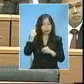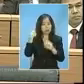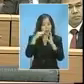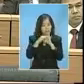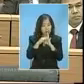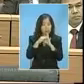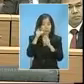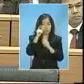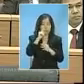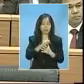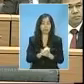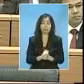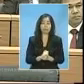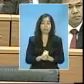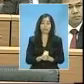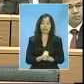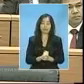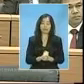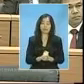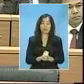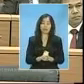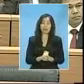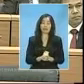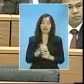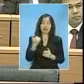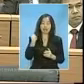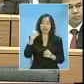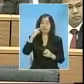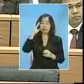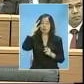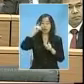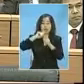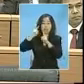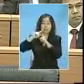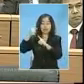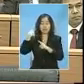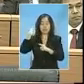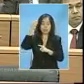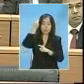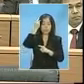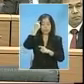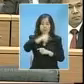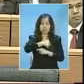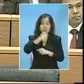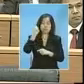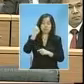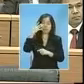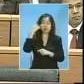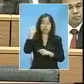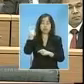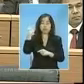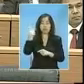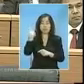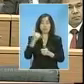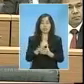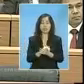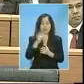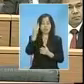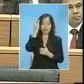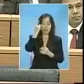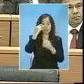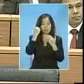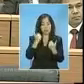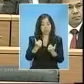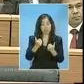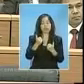มาทำให้บริษัทหลายๆประเทศเกิดความไม่มั่นใจอานครับวันนี้